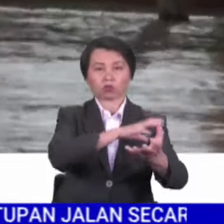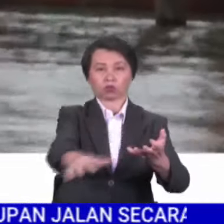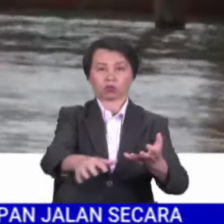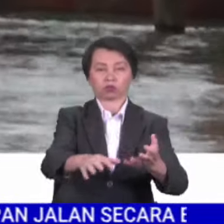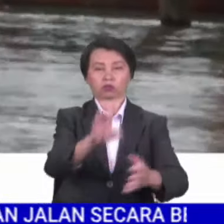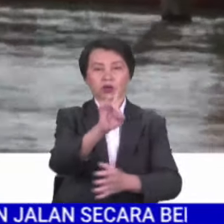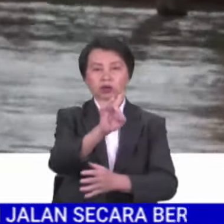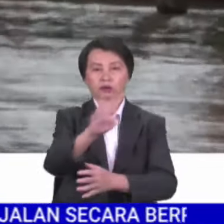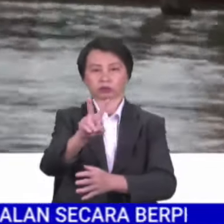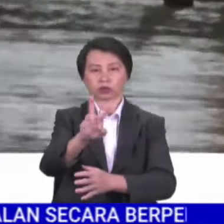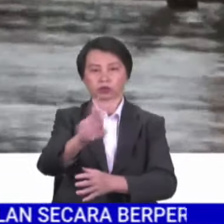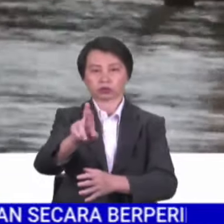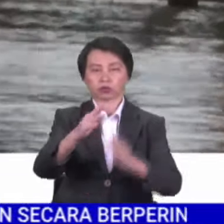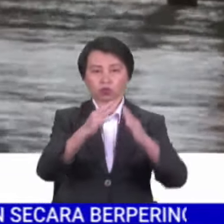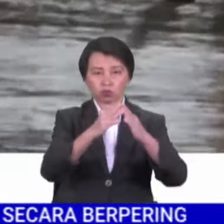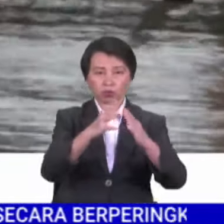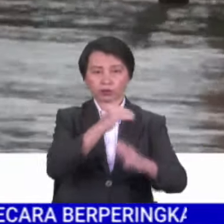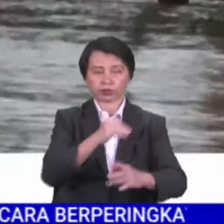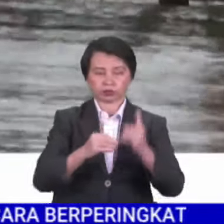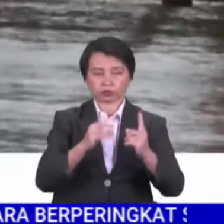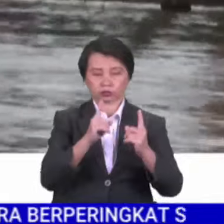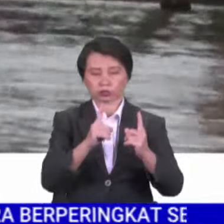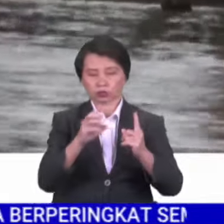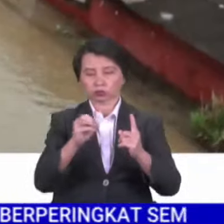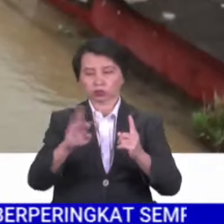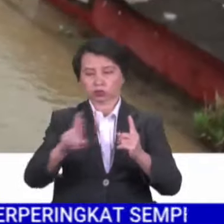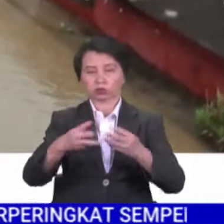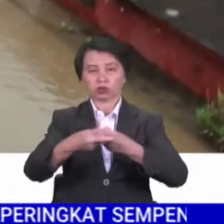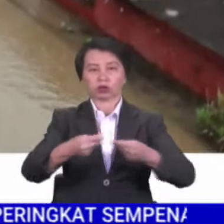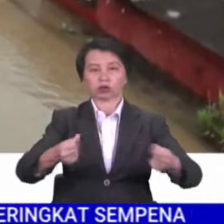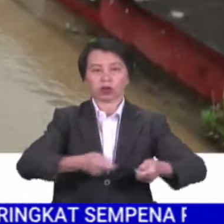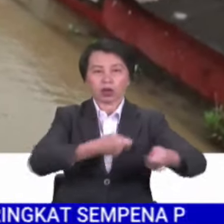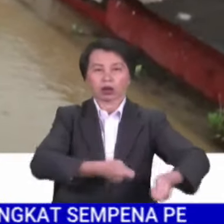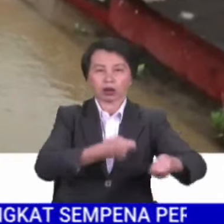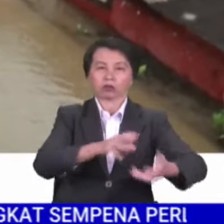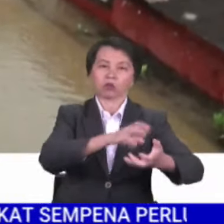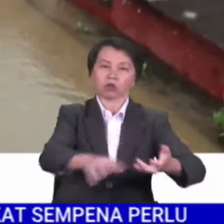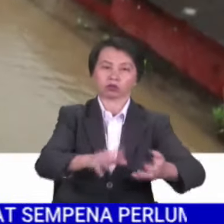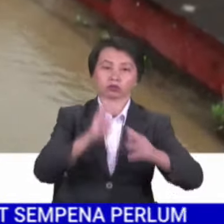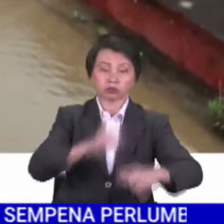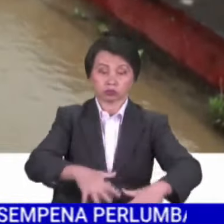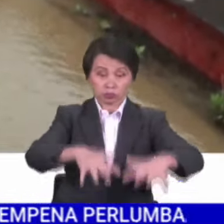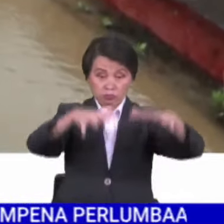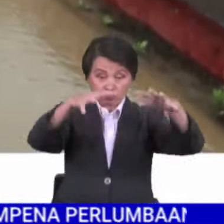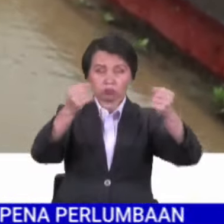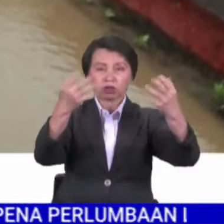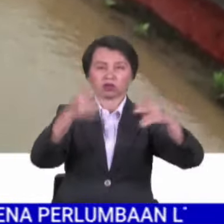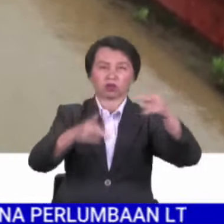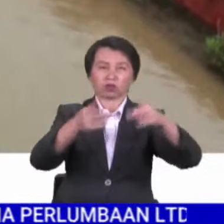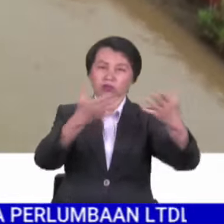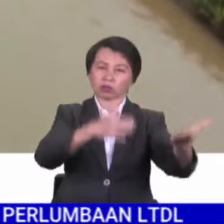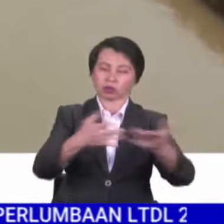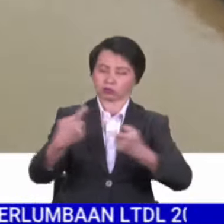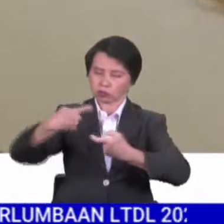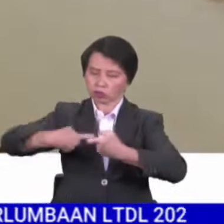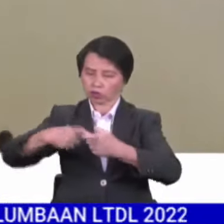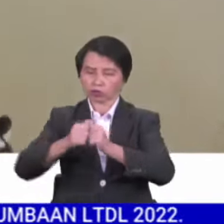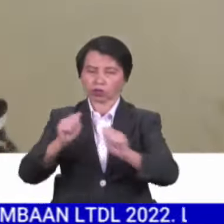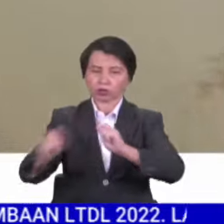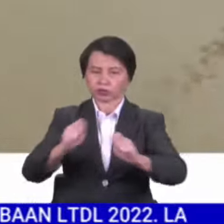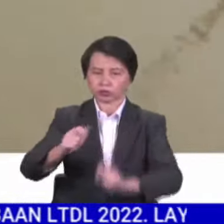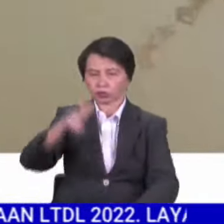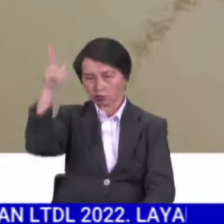lebih 82,000 rumah dan 110,000 hektar tanah ladang. Banjir yang mengorbankan banyak nyawa itu dikaitkan dengan